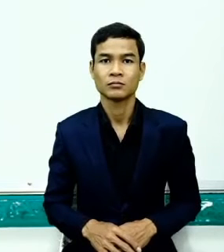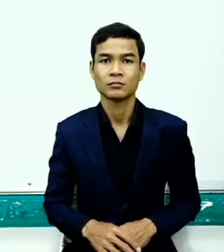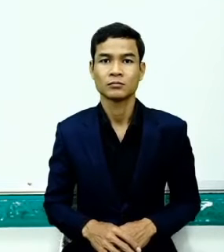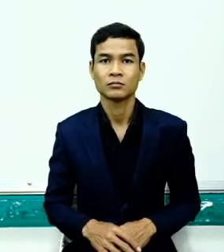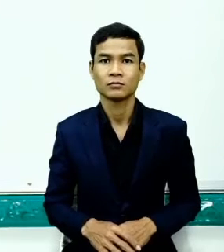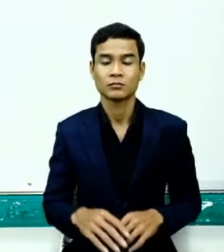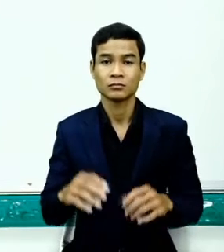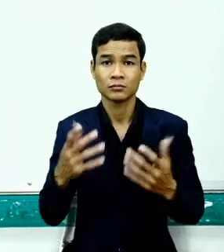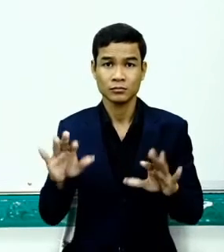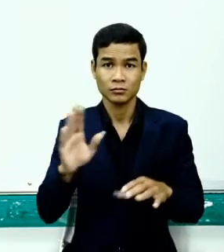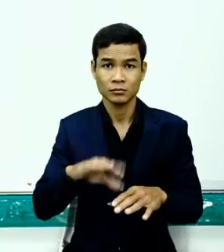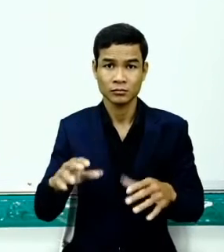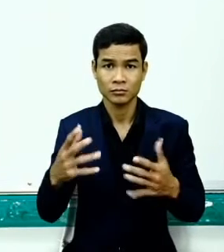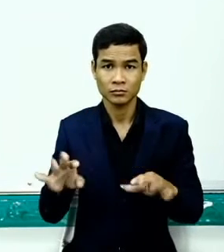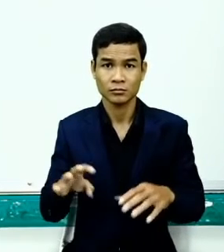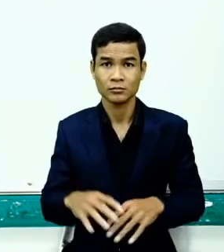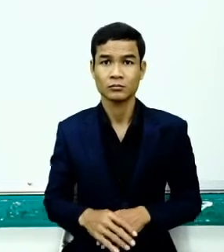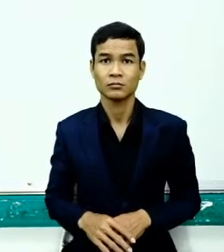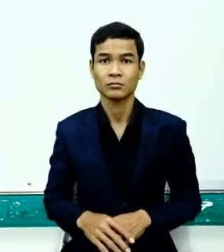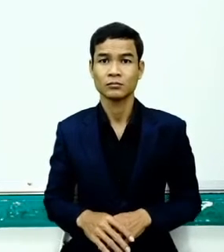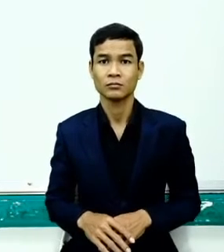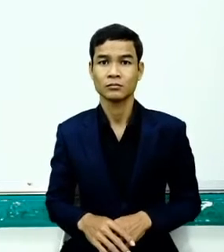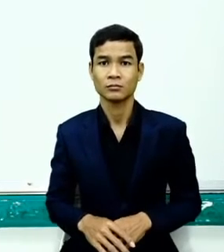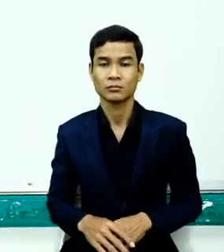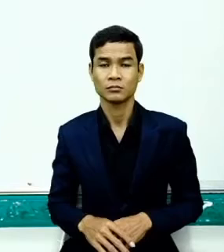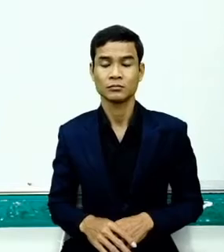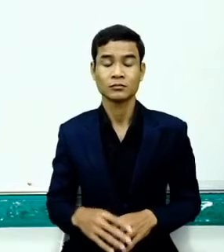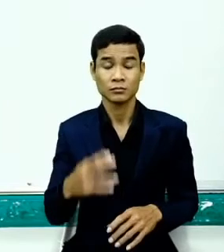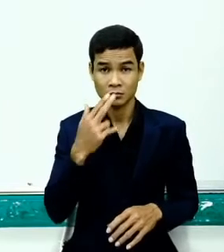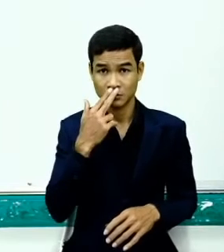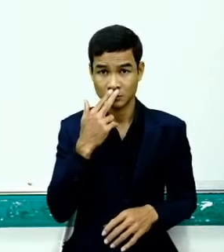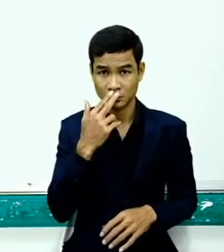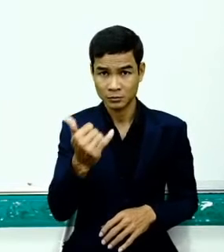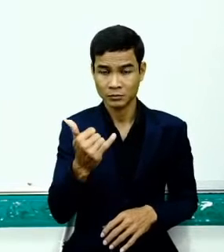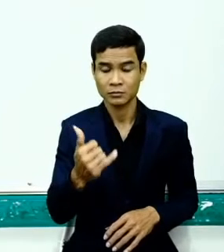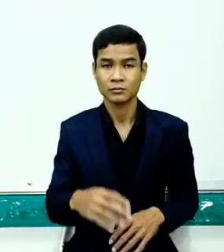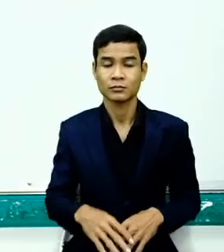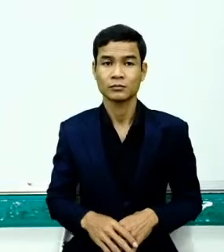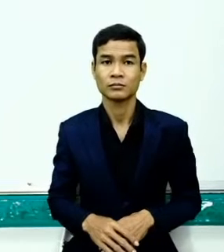ចាហើយហើយនៅកូនញួរ